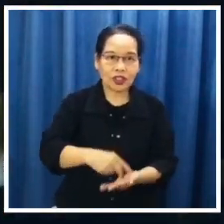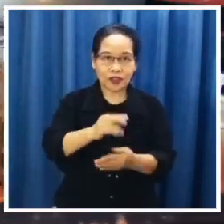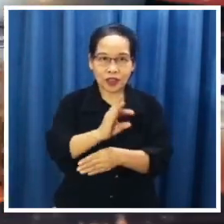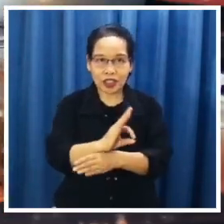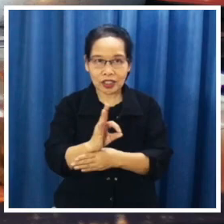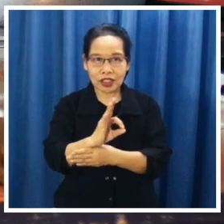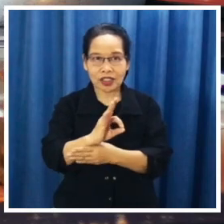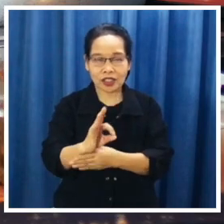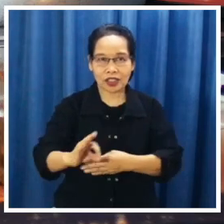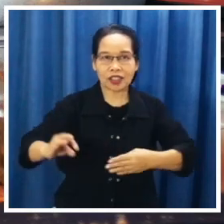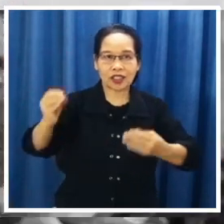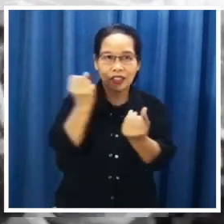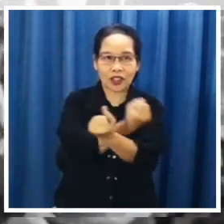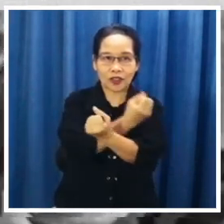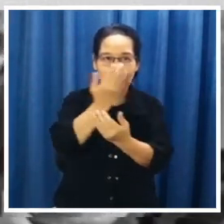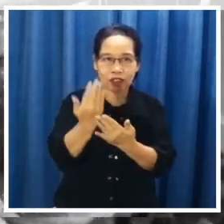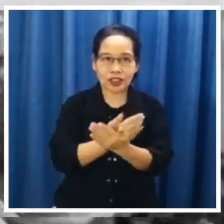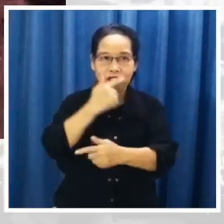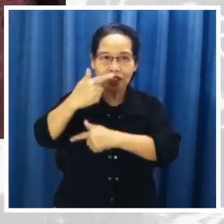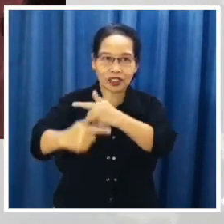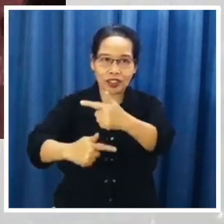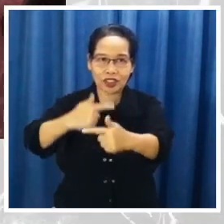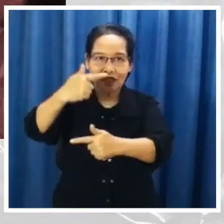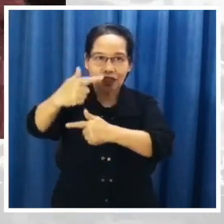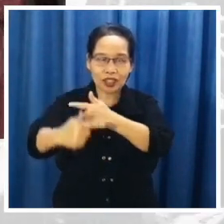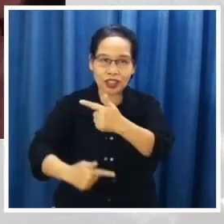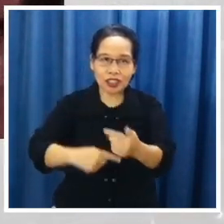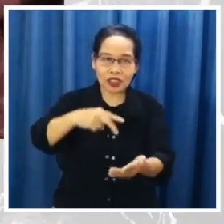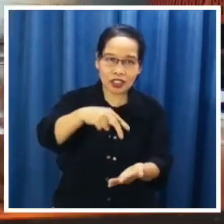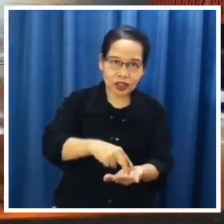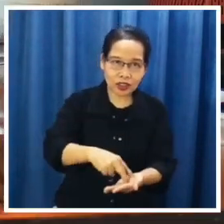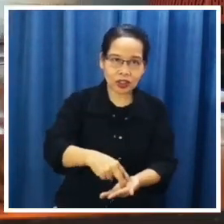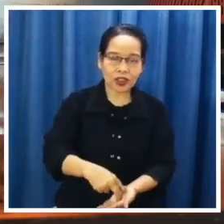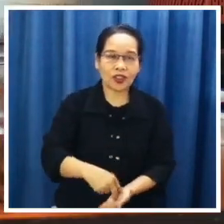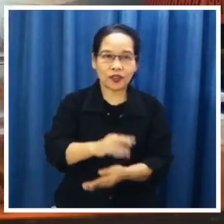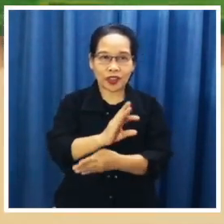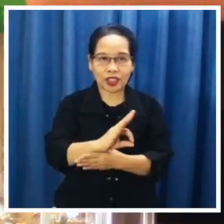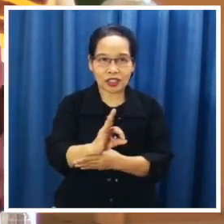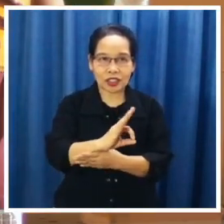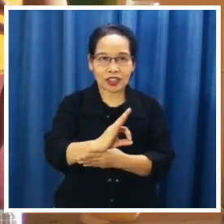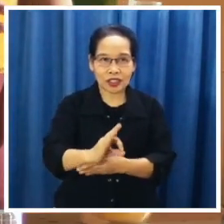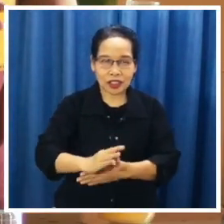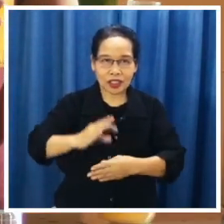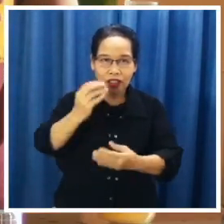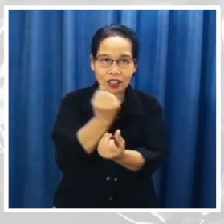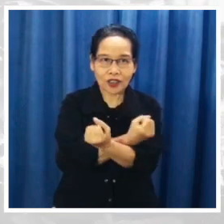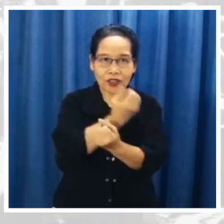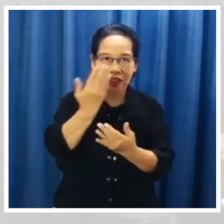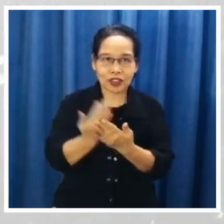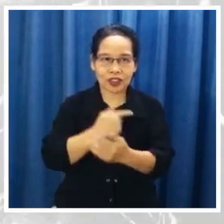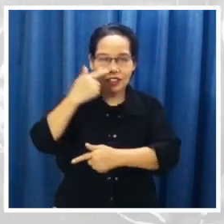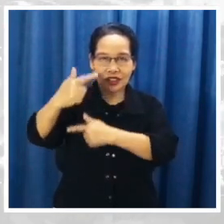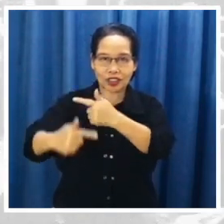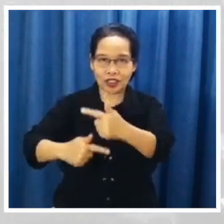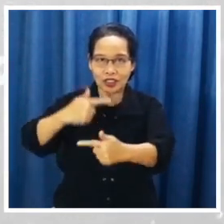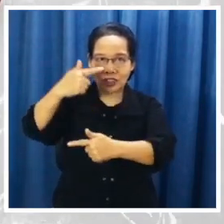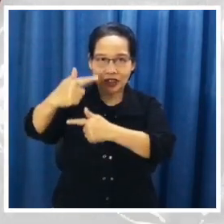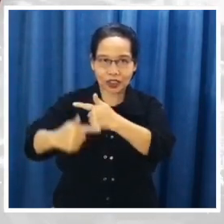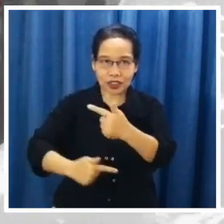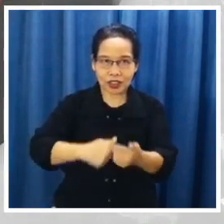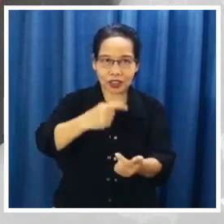ko, flex ko. Ang lab ko, bagong henerasyon. Stand ko, flex ko. Ang lab ko,